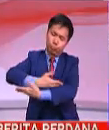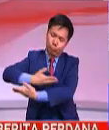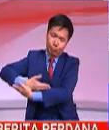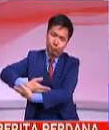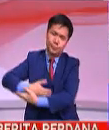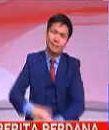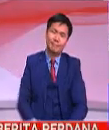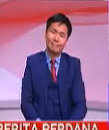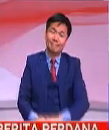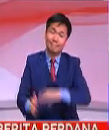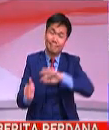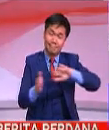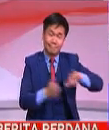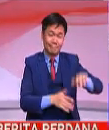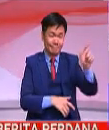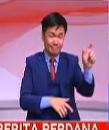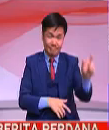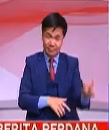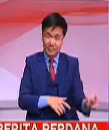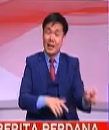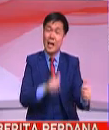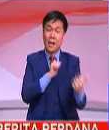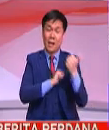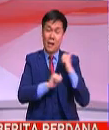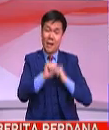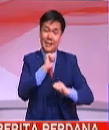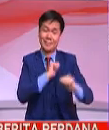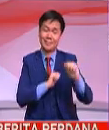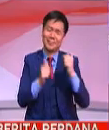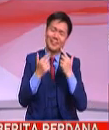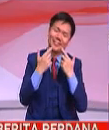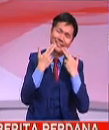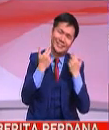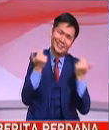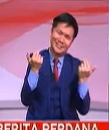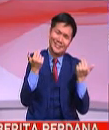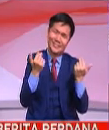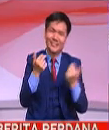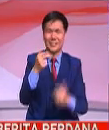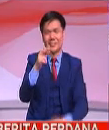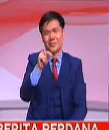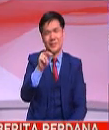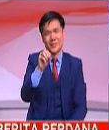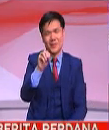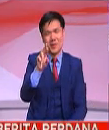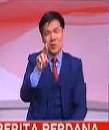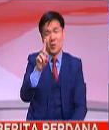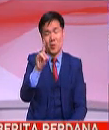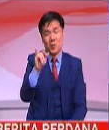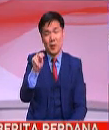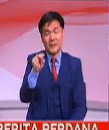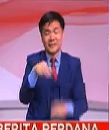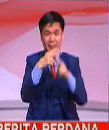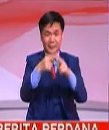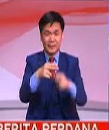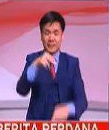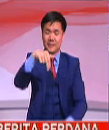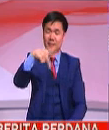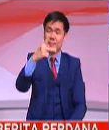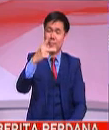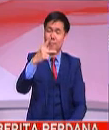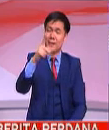Seorang lagi penggiat seni yang juga merupakan pelakon dan pelawak, Nur Afendi Nurdin atau lebih dikenali sebagai Pak Lah